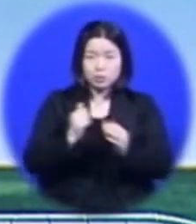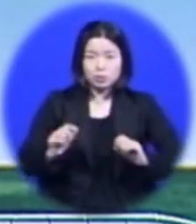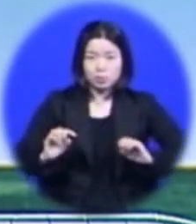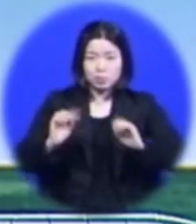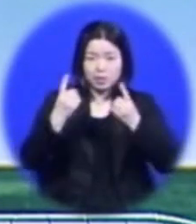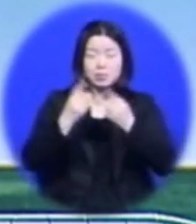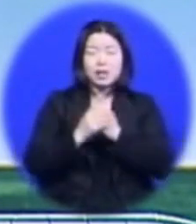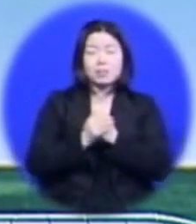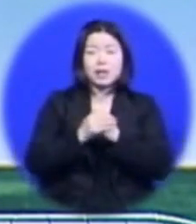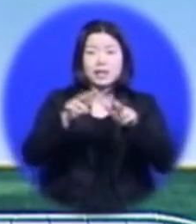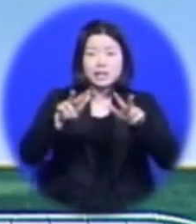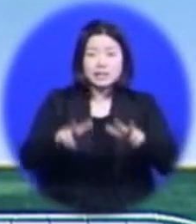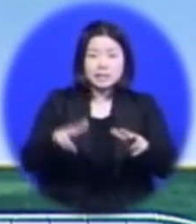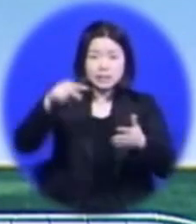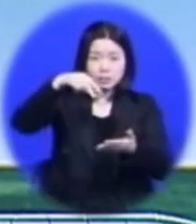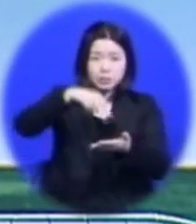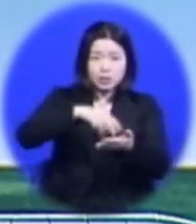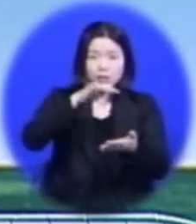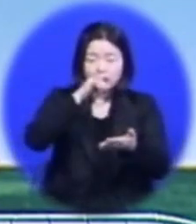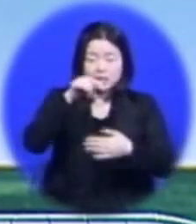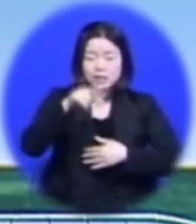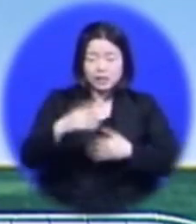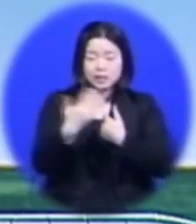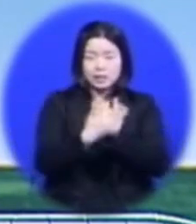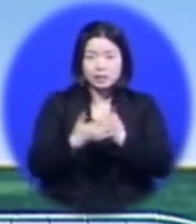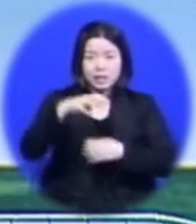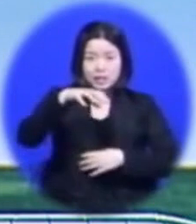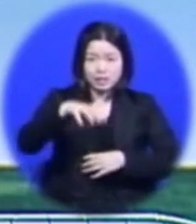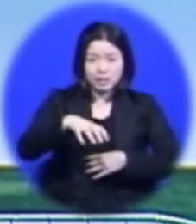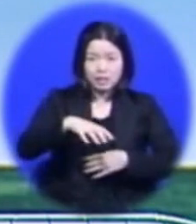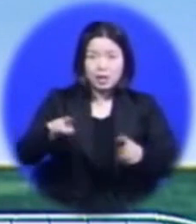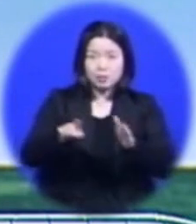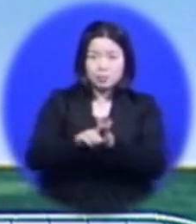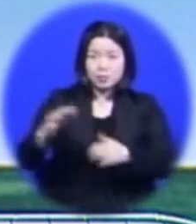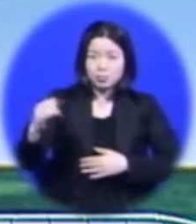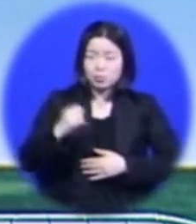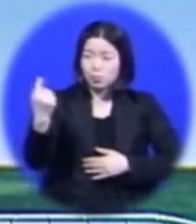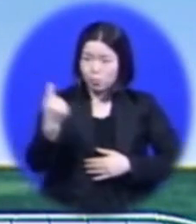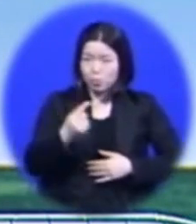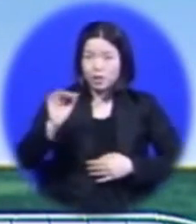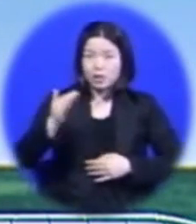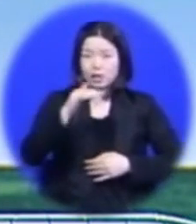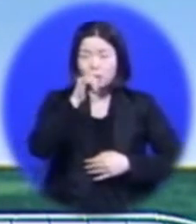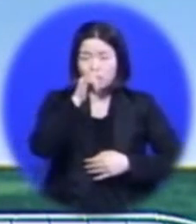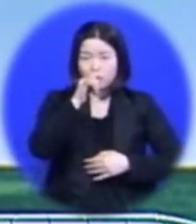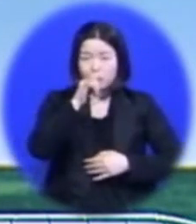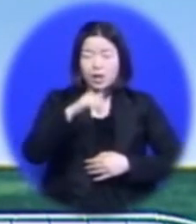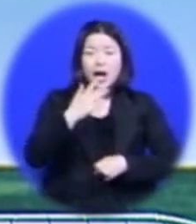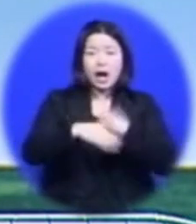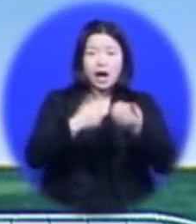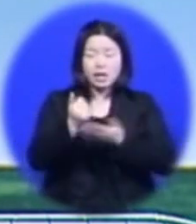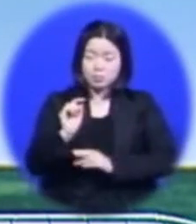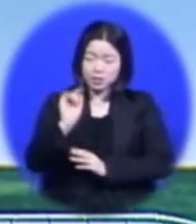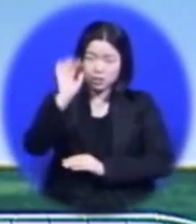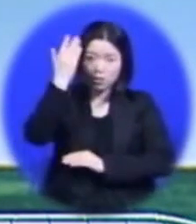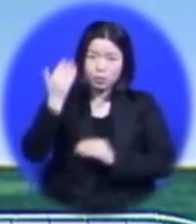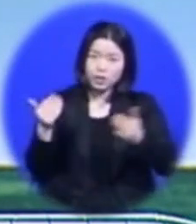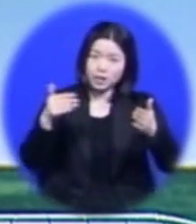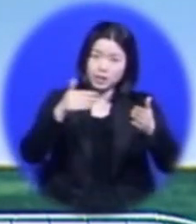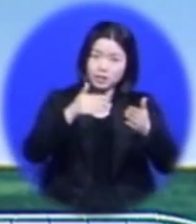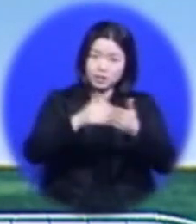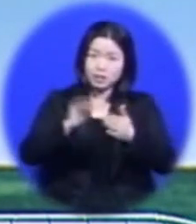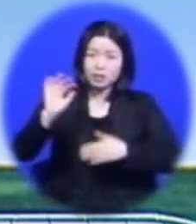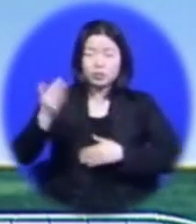말미암아 지금 서 있는 이 은혜의 자리에 믿음으로 나오게 되었으며 하나님의 영광에 이르게 될 소망을